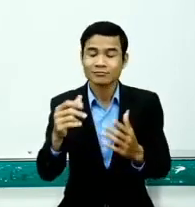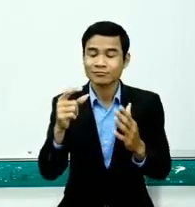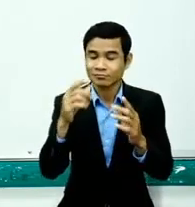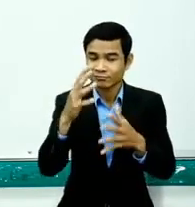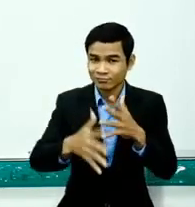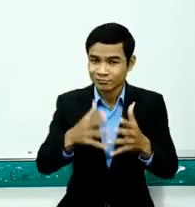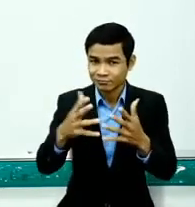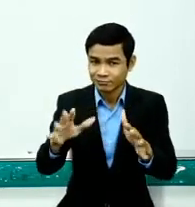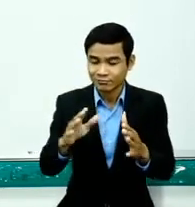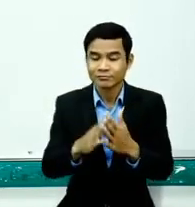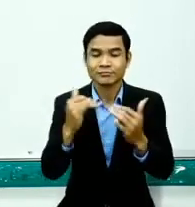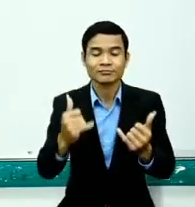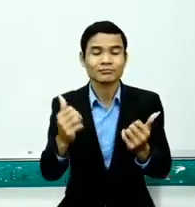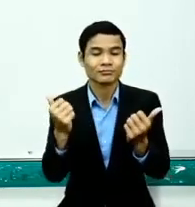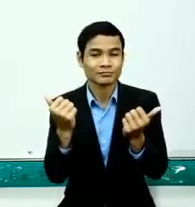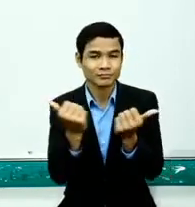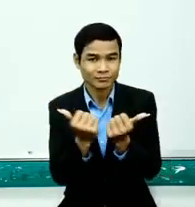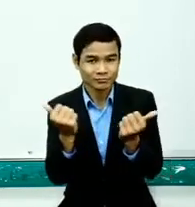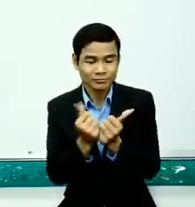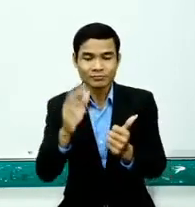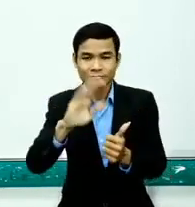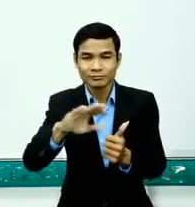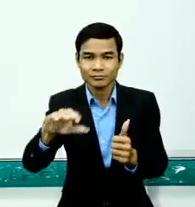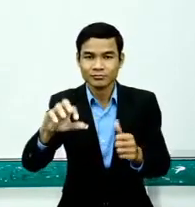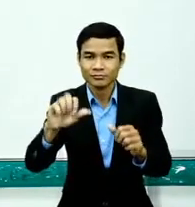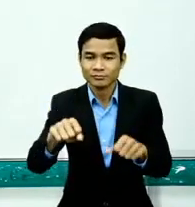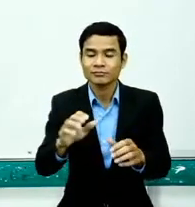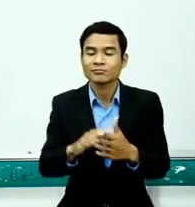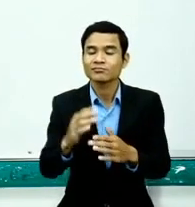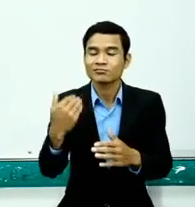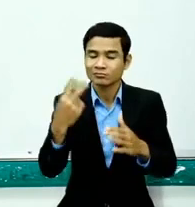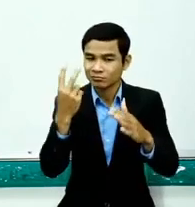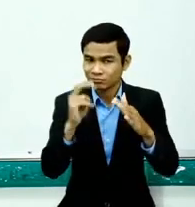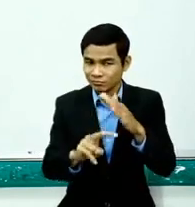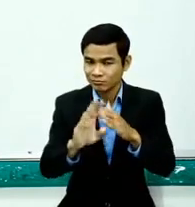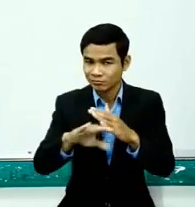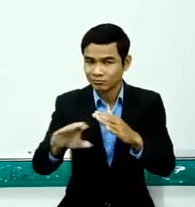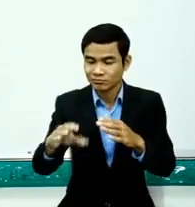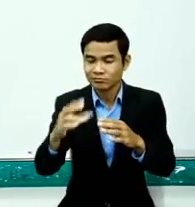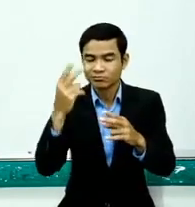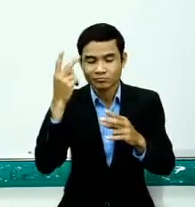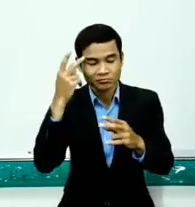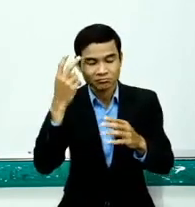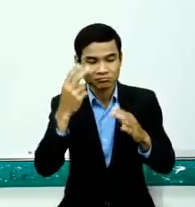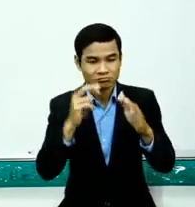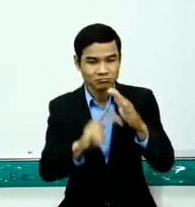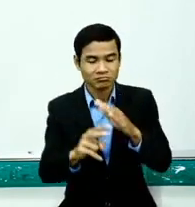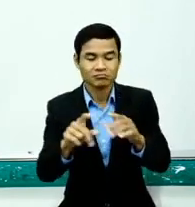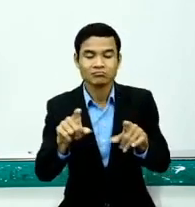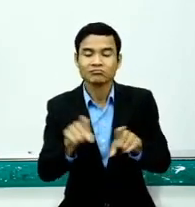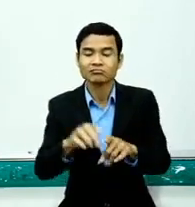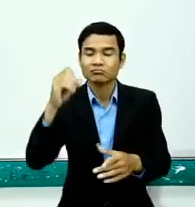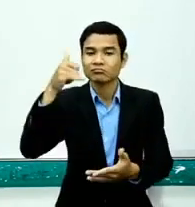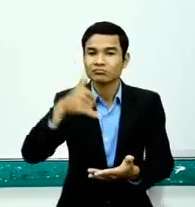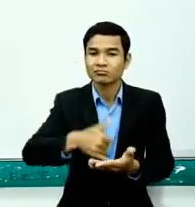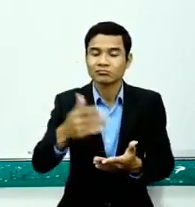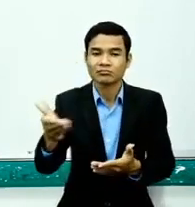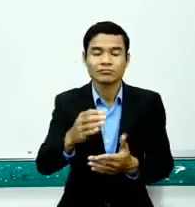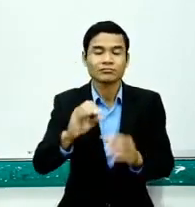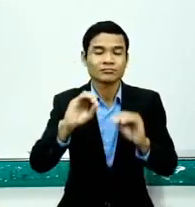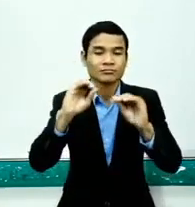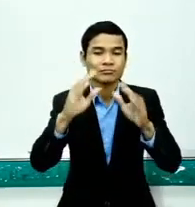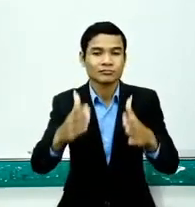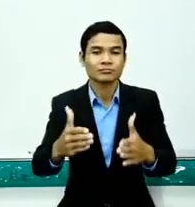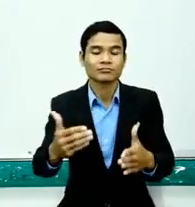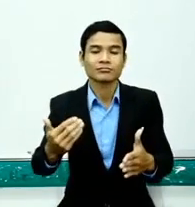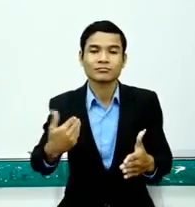con tên lên lập bài ná. Nhân cư dưỡng lên lập bài tốt. Tụ tì con chăm cho rúm tụ tì. Ta thằng ngày ní nẹ cử nâng mì nà vấy. Mọc